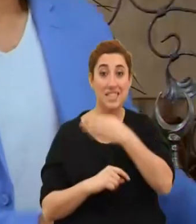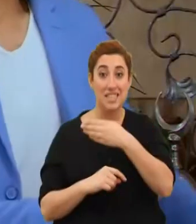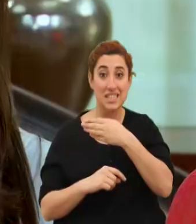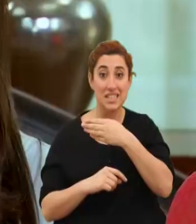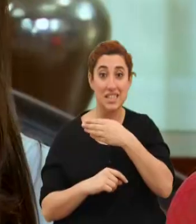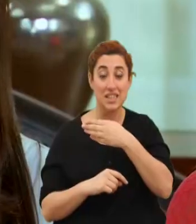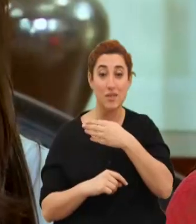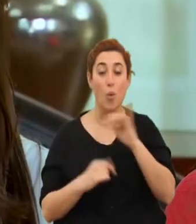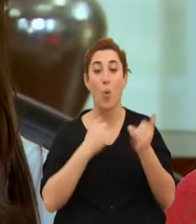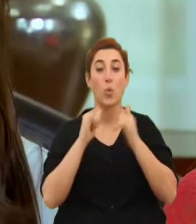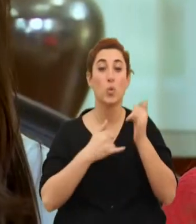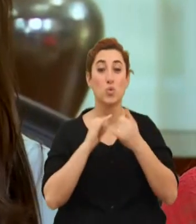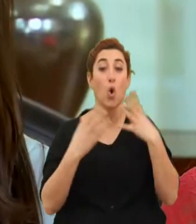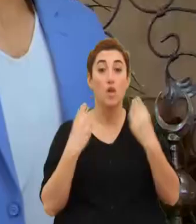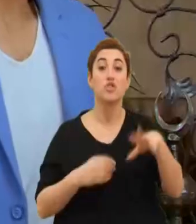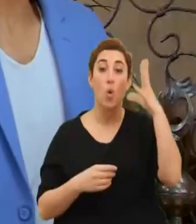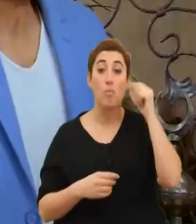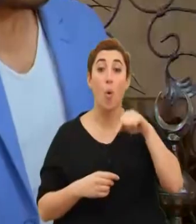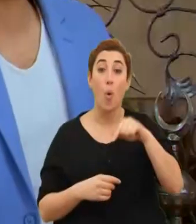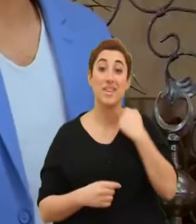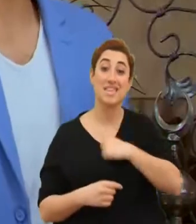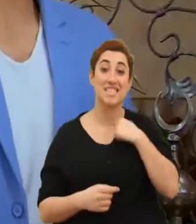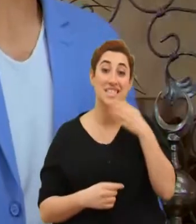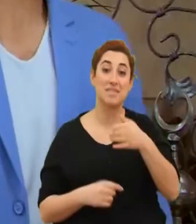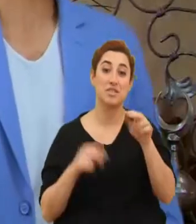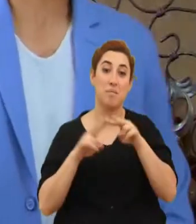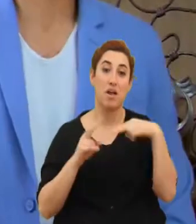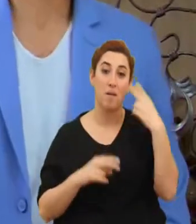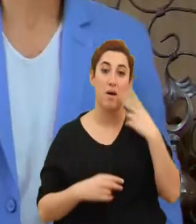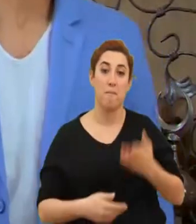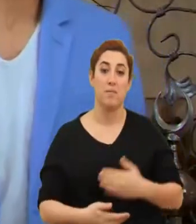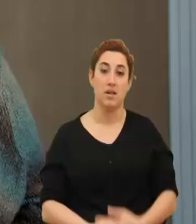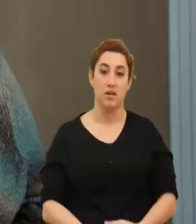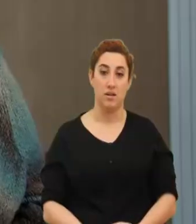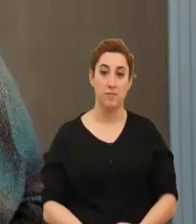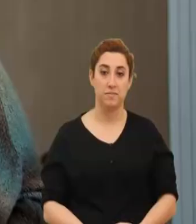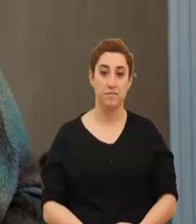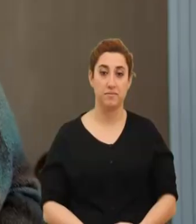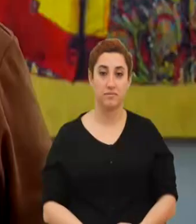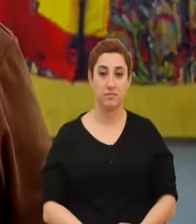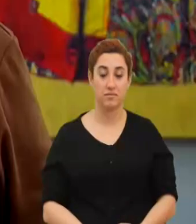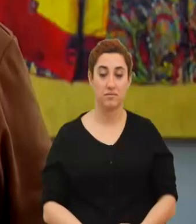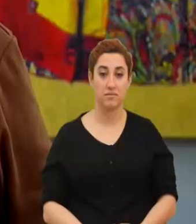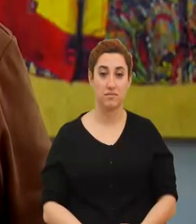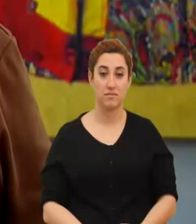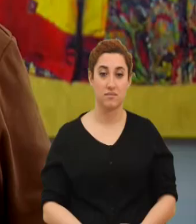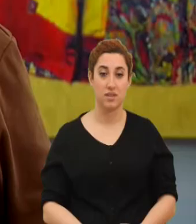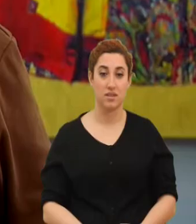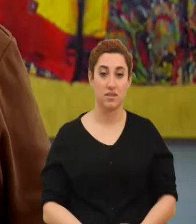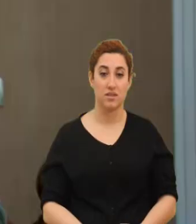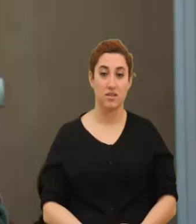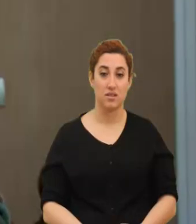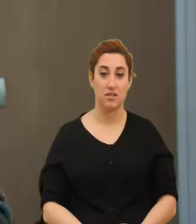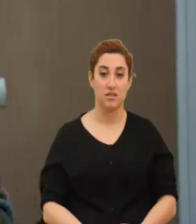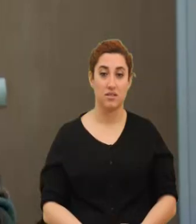Nazlı'nın oyuncu olacağını öğrenmiş. Ona kızmış Meryem abla. Kaş göz. Meryem nasıl toplasın bilemedi.